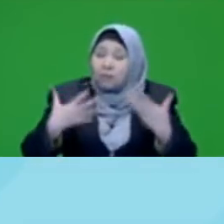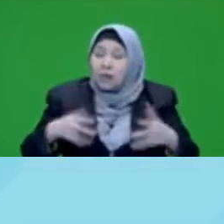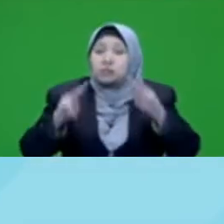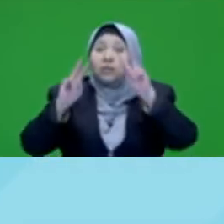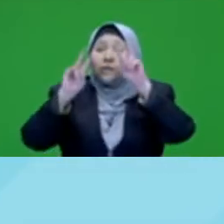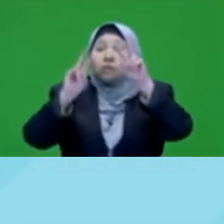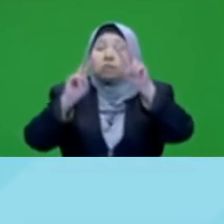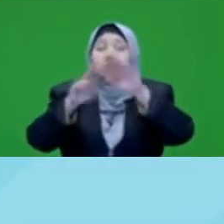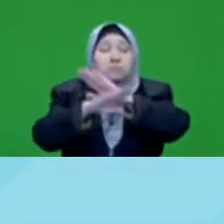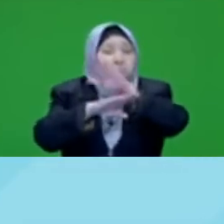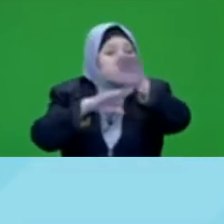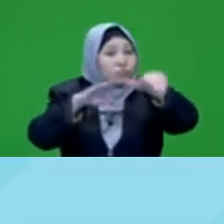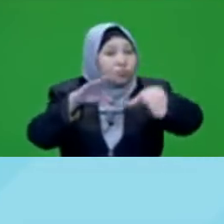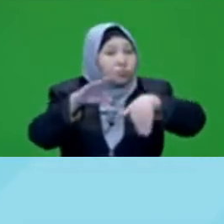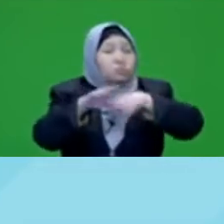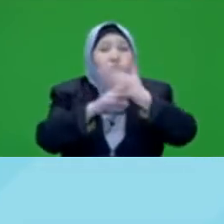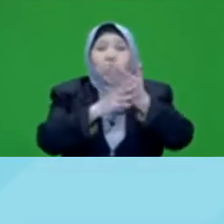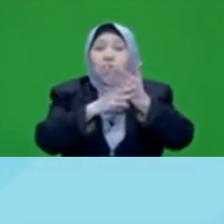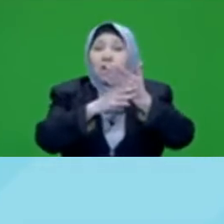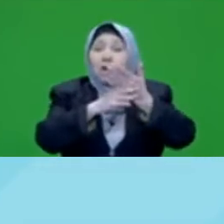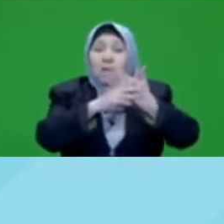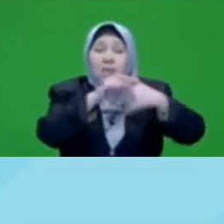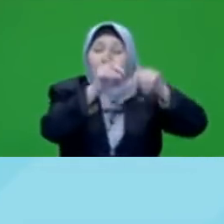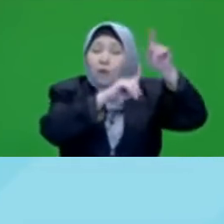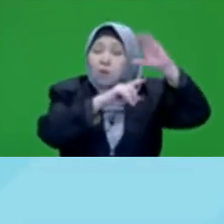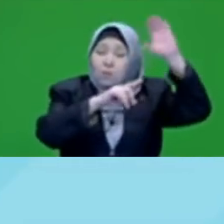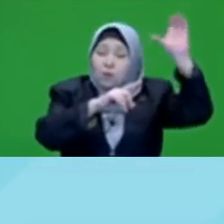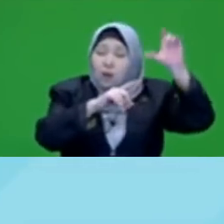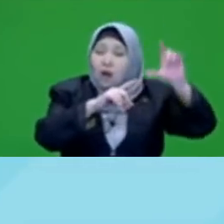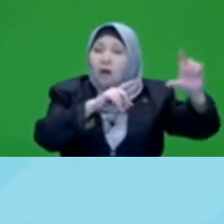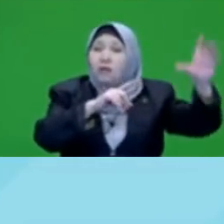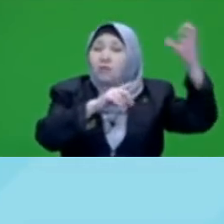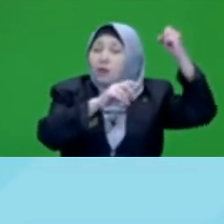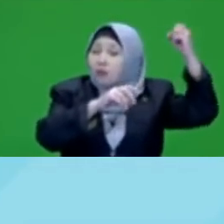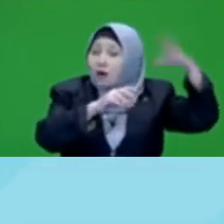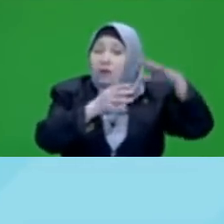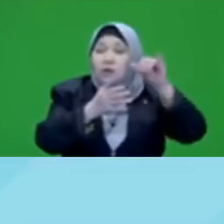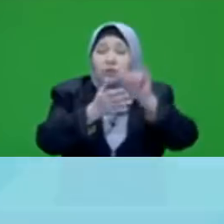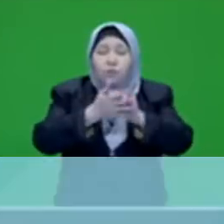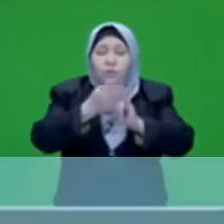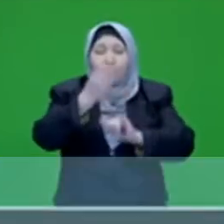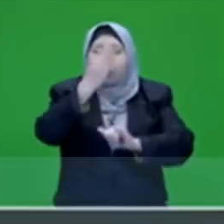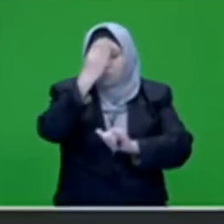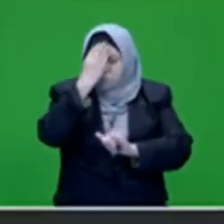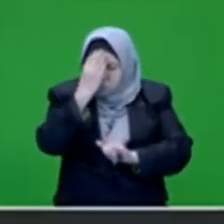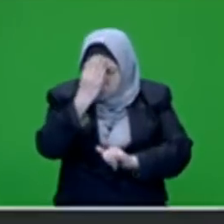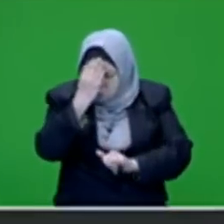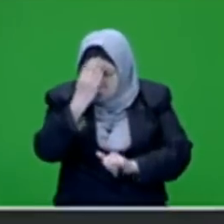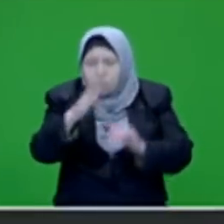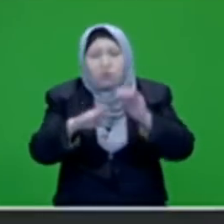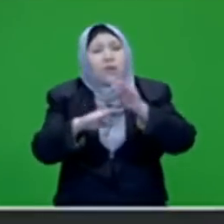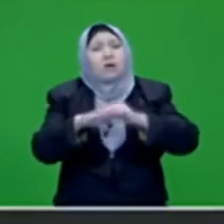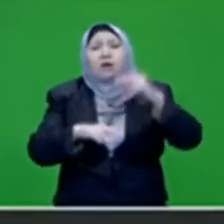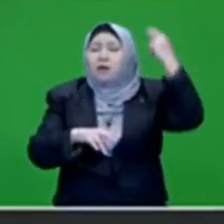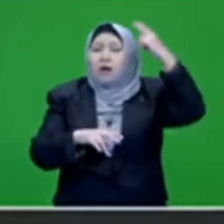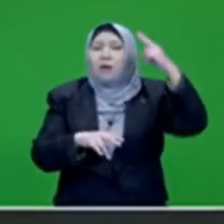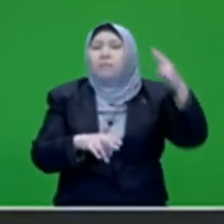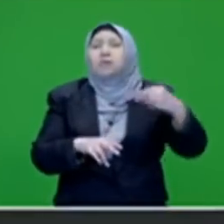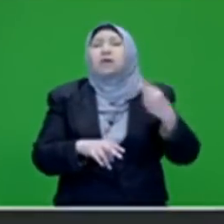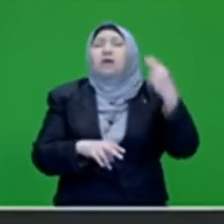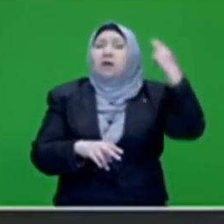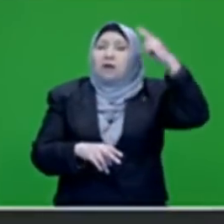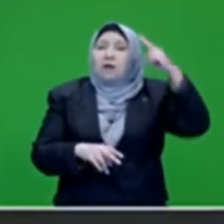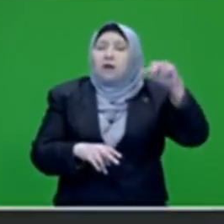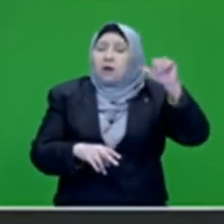kepada Nabi Allah Yusuf alaihi salam. Yang demikian itu Tuhan jelaskan di hujung surah apabila kesemua mereka